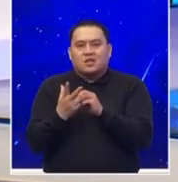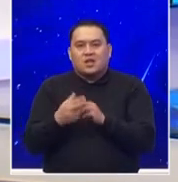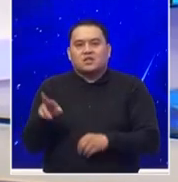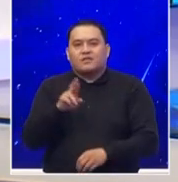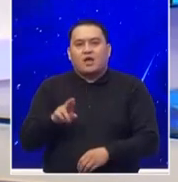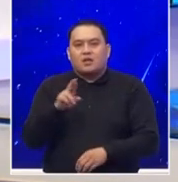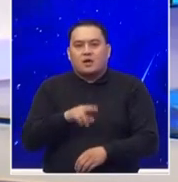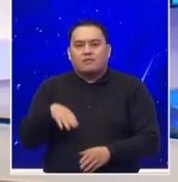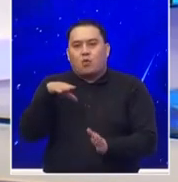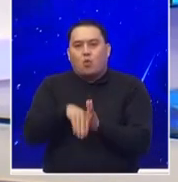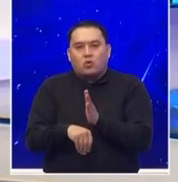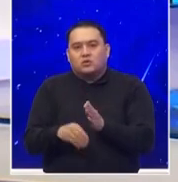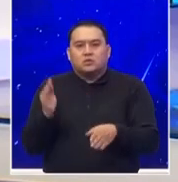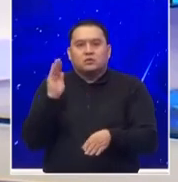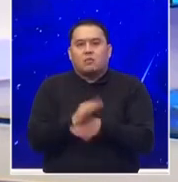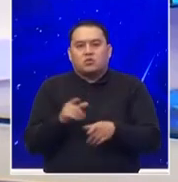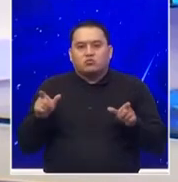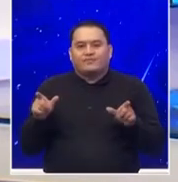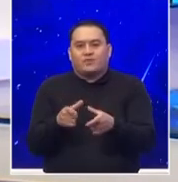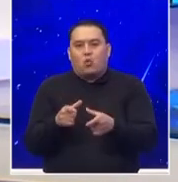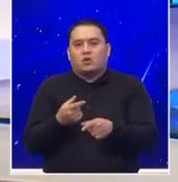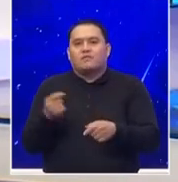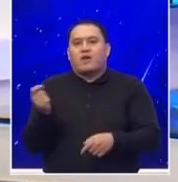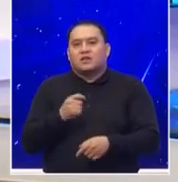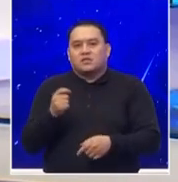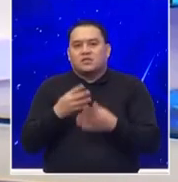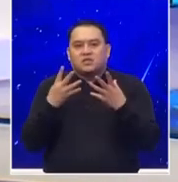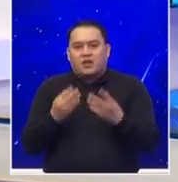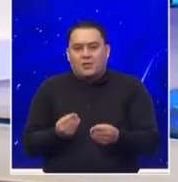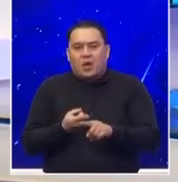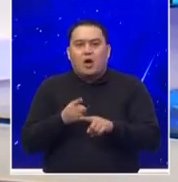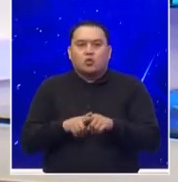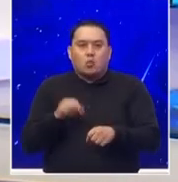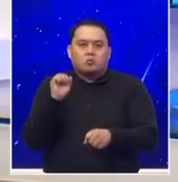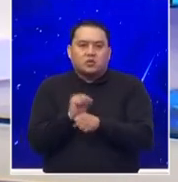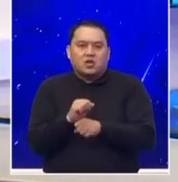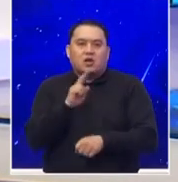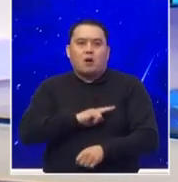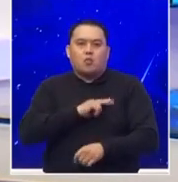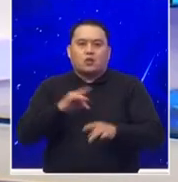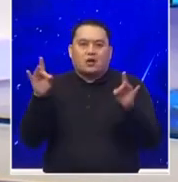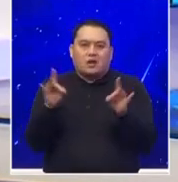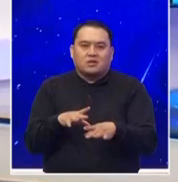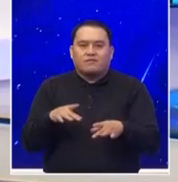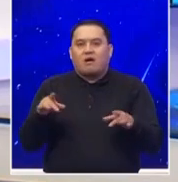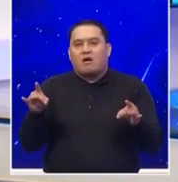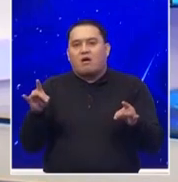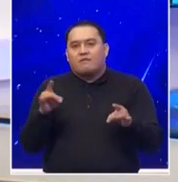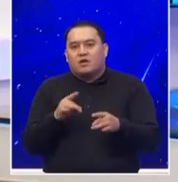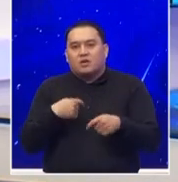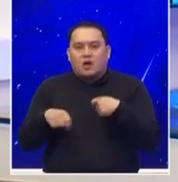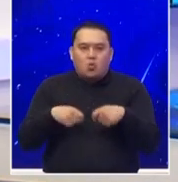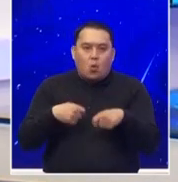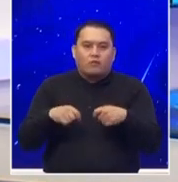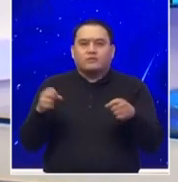с 13 января вводятся дополнительные ограничения на выходные дни. Так будет приостановлена работа ресторанов, кафе,